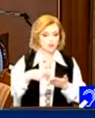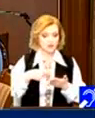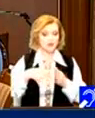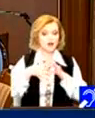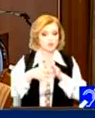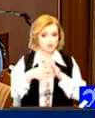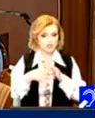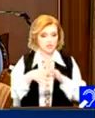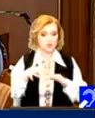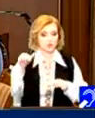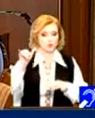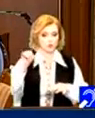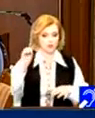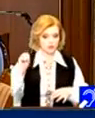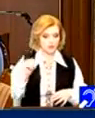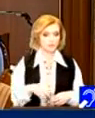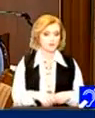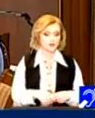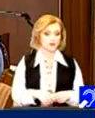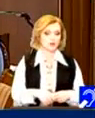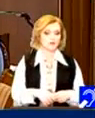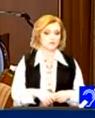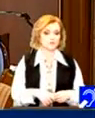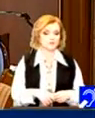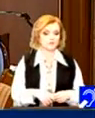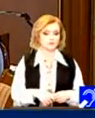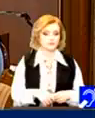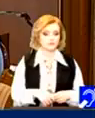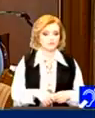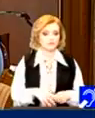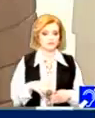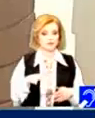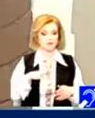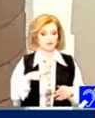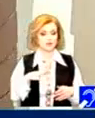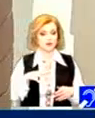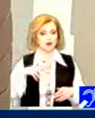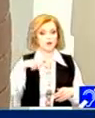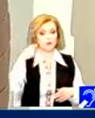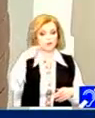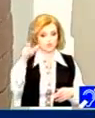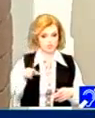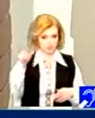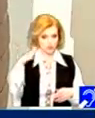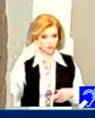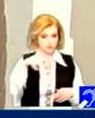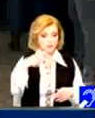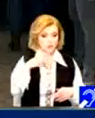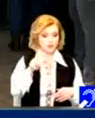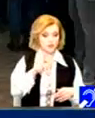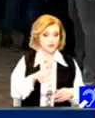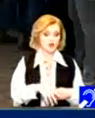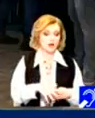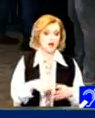onest vorbind, este singura cale realistă de progres economic, social. Politicianul din România spune că scenariul